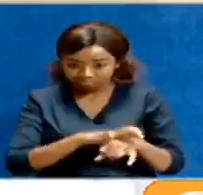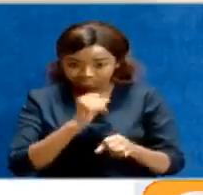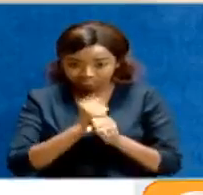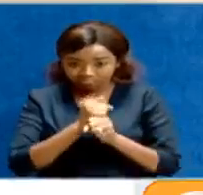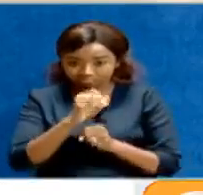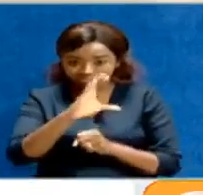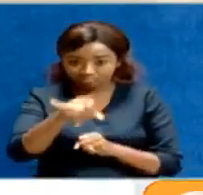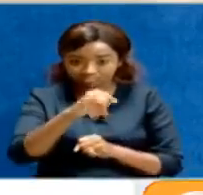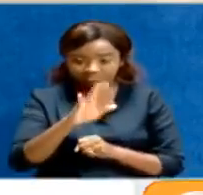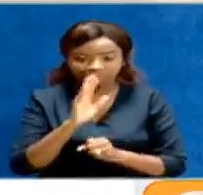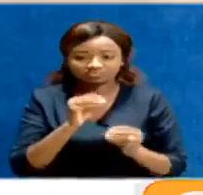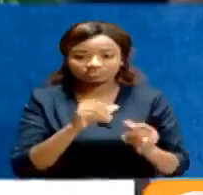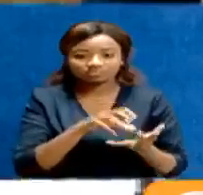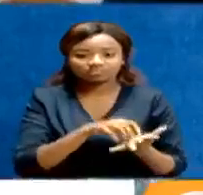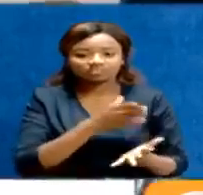kesi wanapata haki.